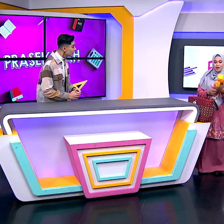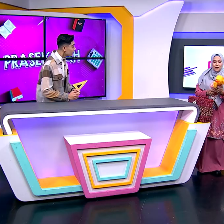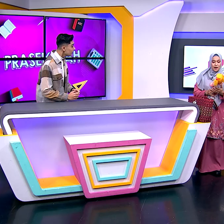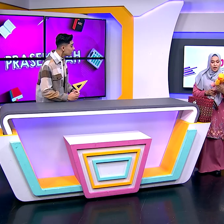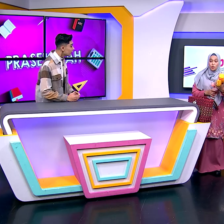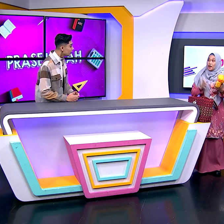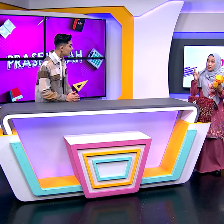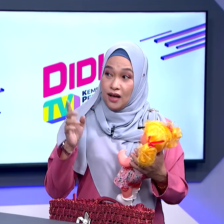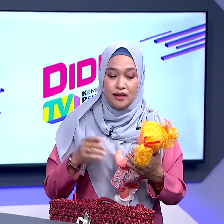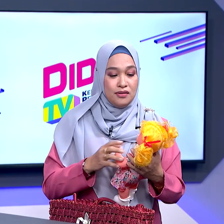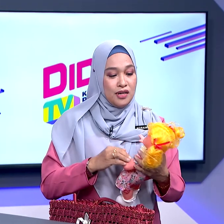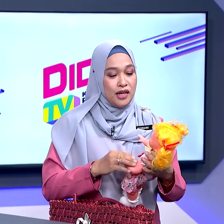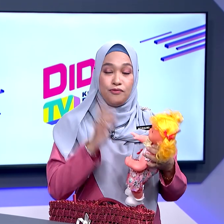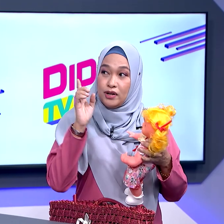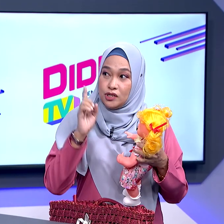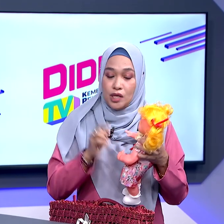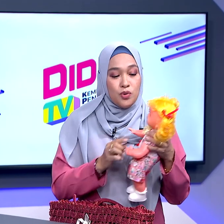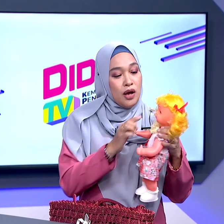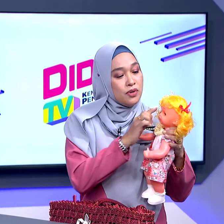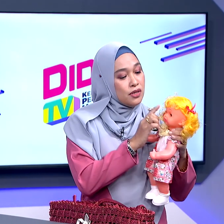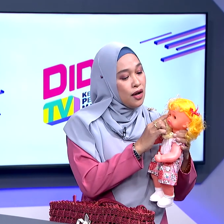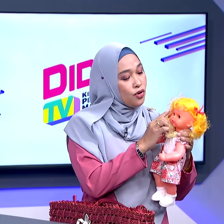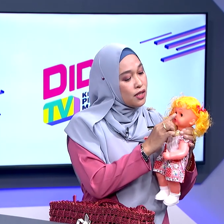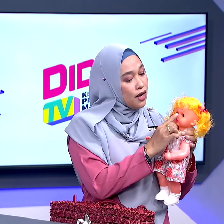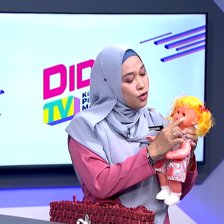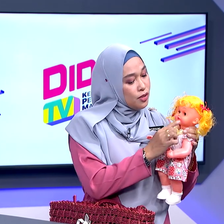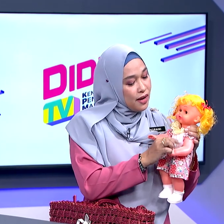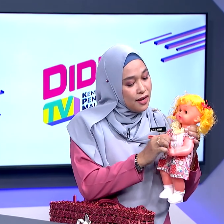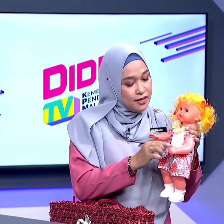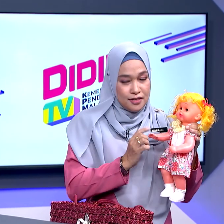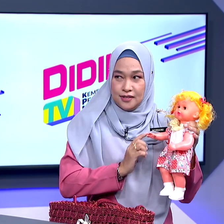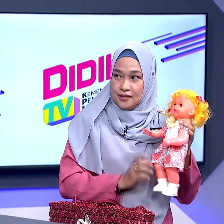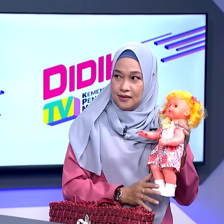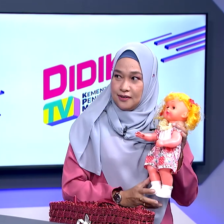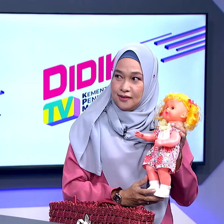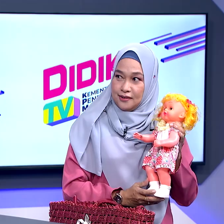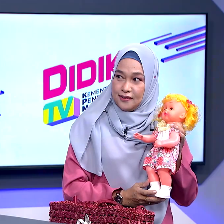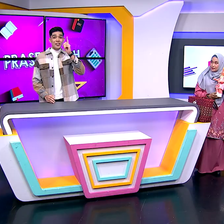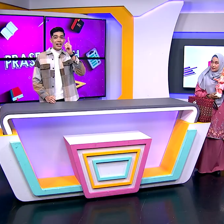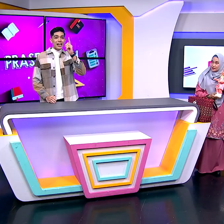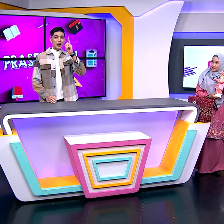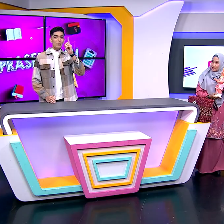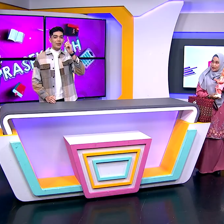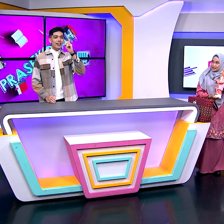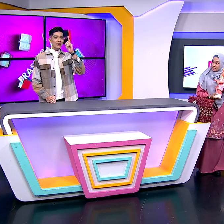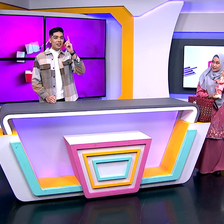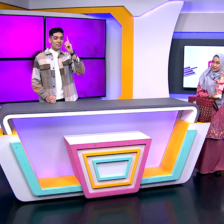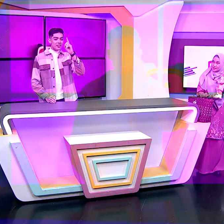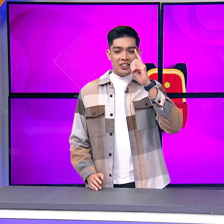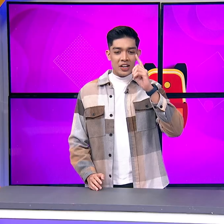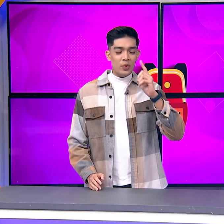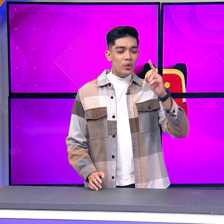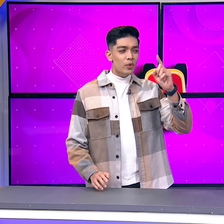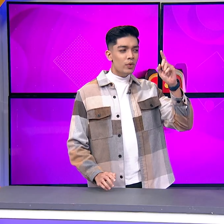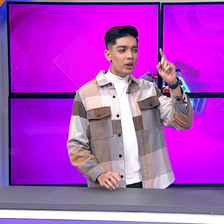apa? Ibu kata kan, Irfan kena tahu nama anggota-anggota badan. Irfan tahu, Irfan tahu. Tapi